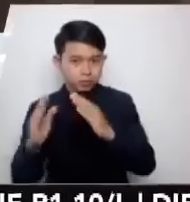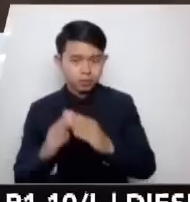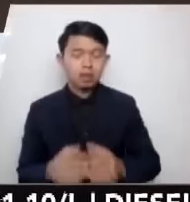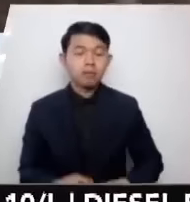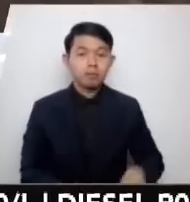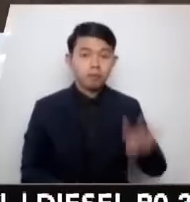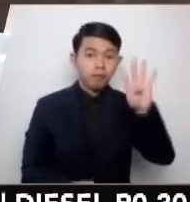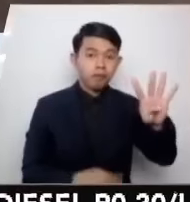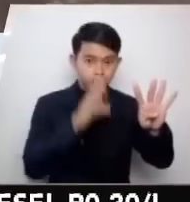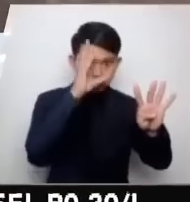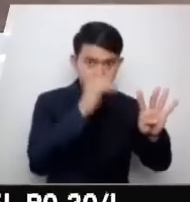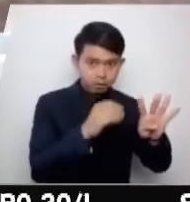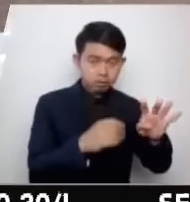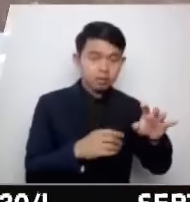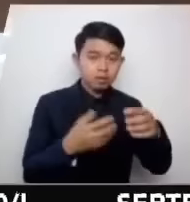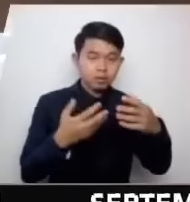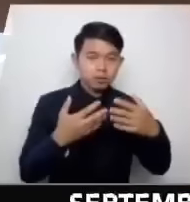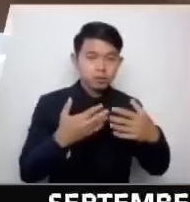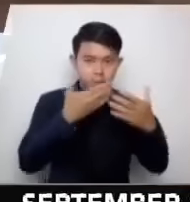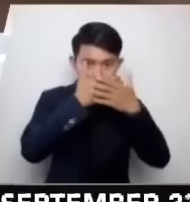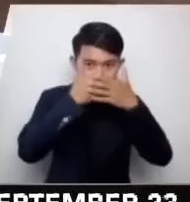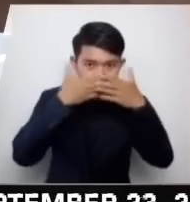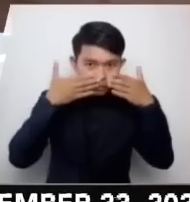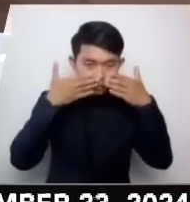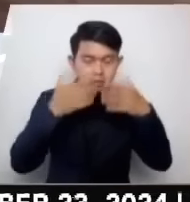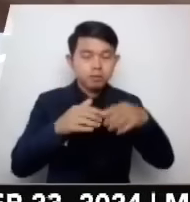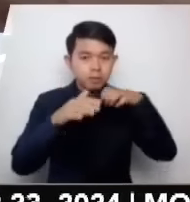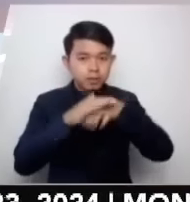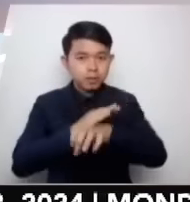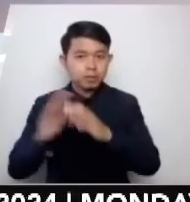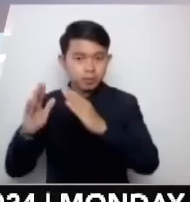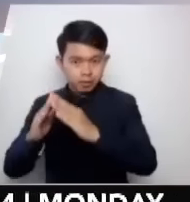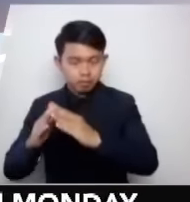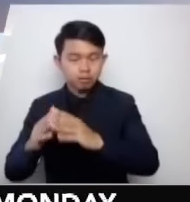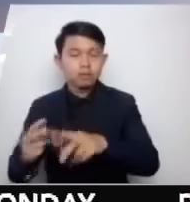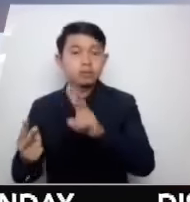takip ang muka ang bahay ng mga biktima. Pagpasok, agad na sinaksak ang